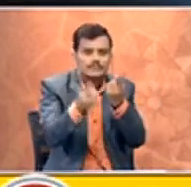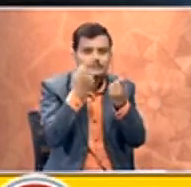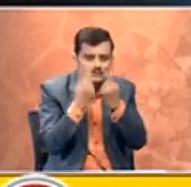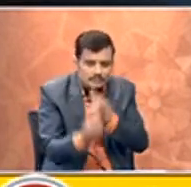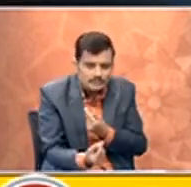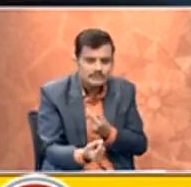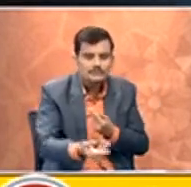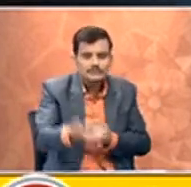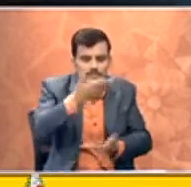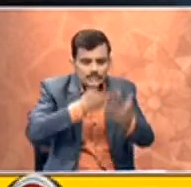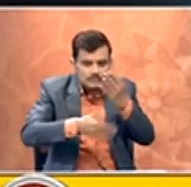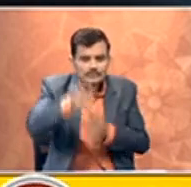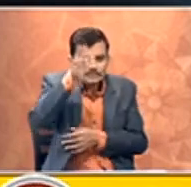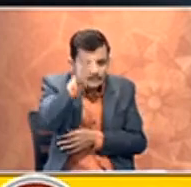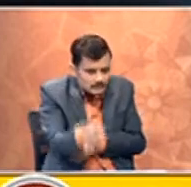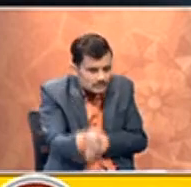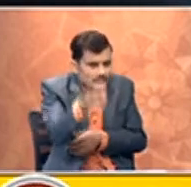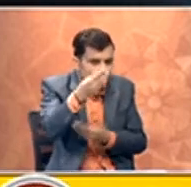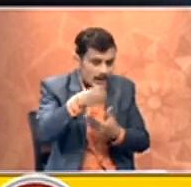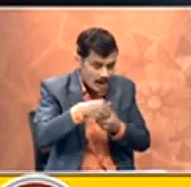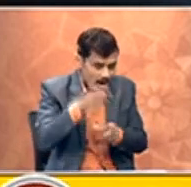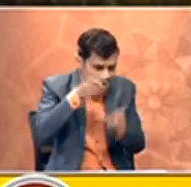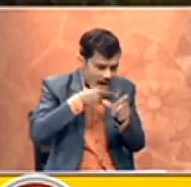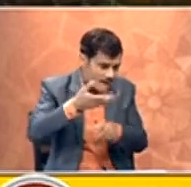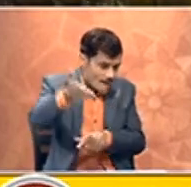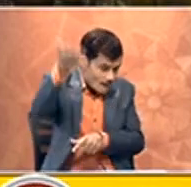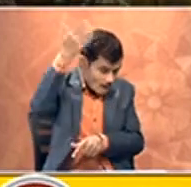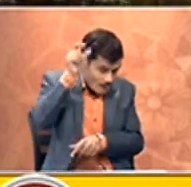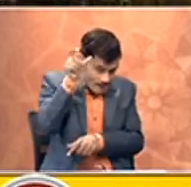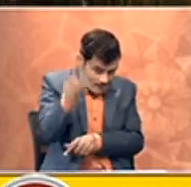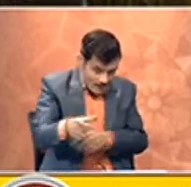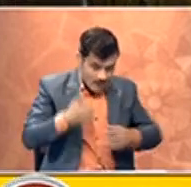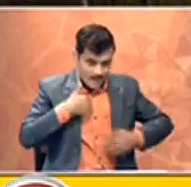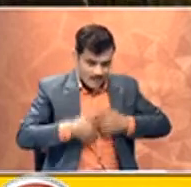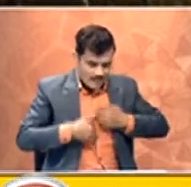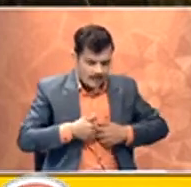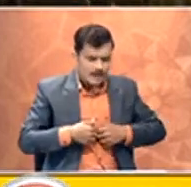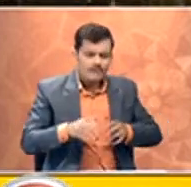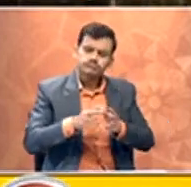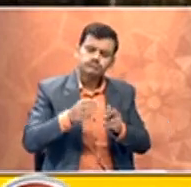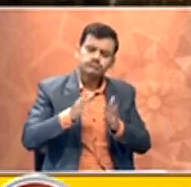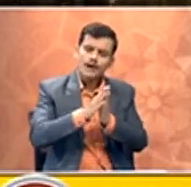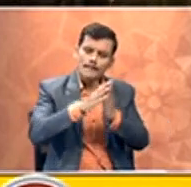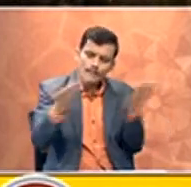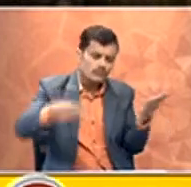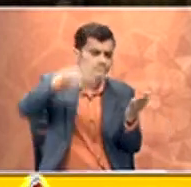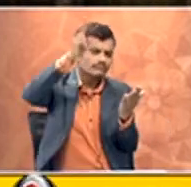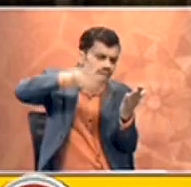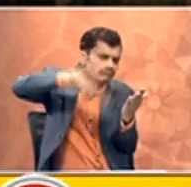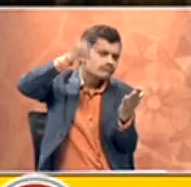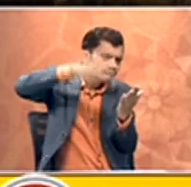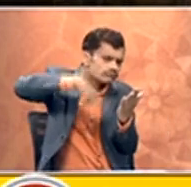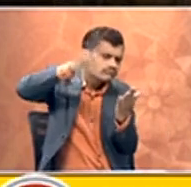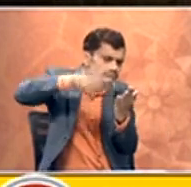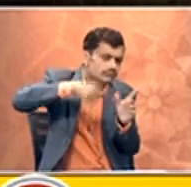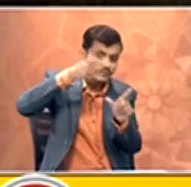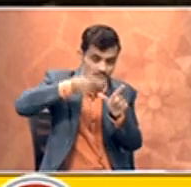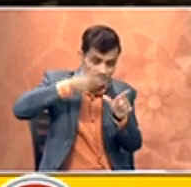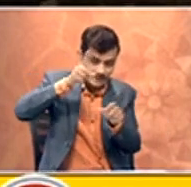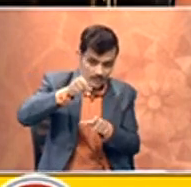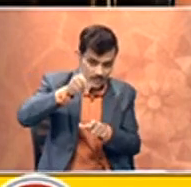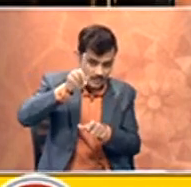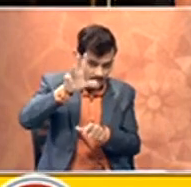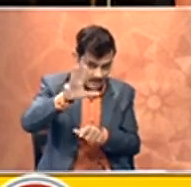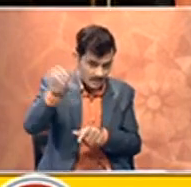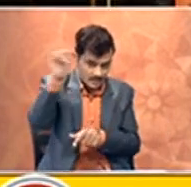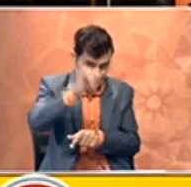पहले उनमें यह इंटरेस्ट तब जगा जब उन्होंने कई स्टोरी बुक्स पढ़ी। 1964 में उन्होंने